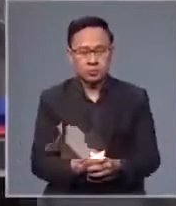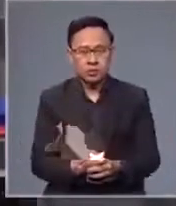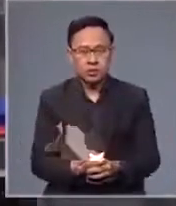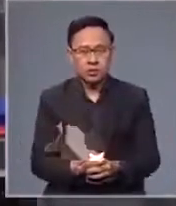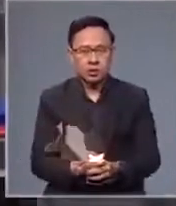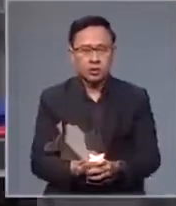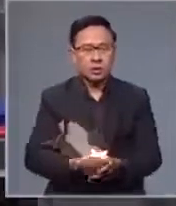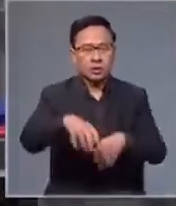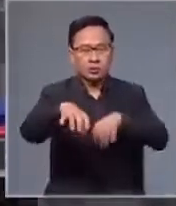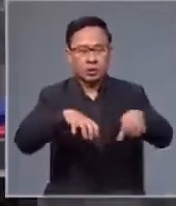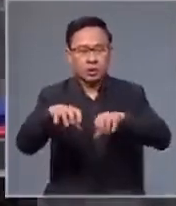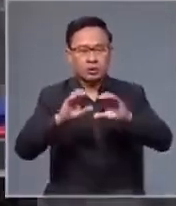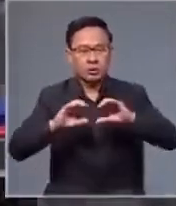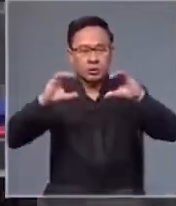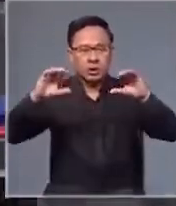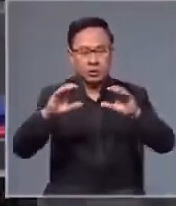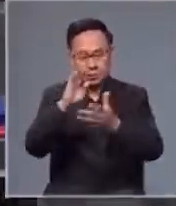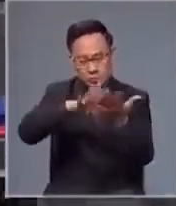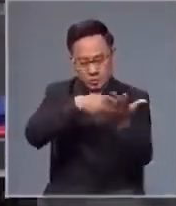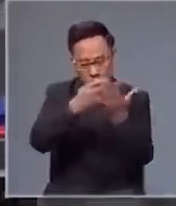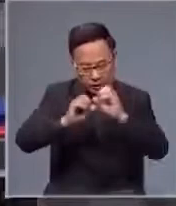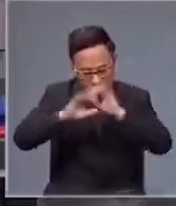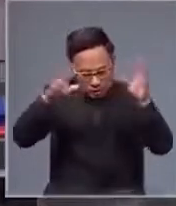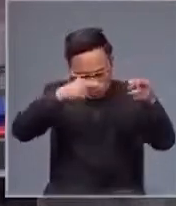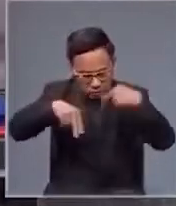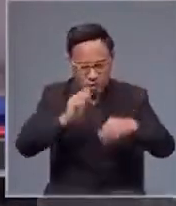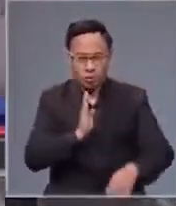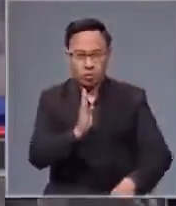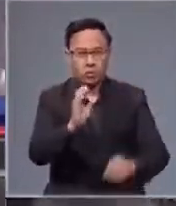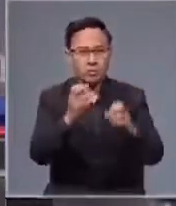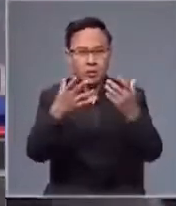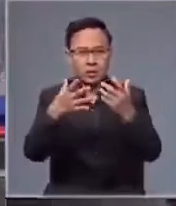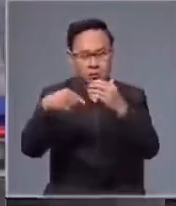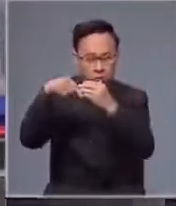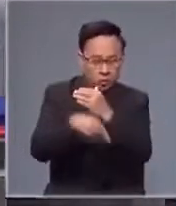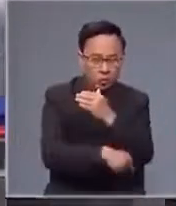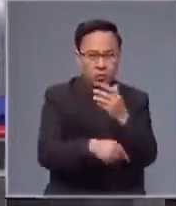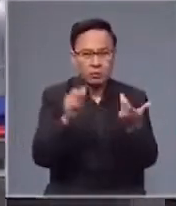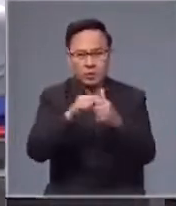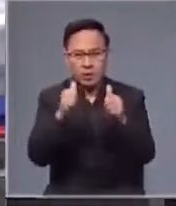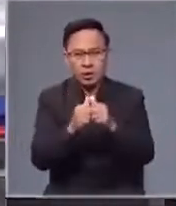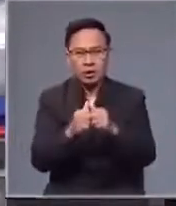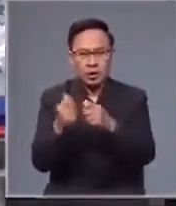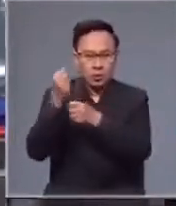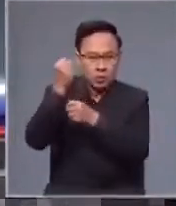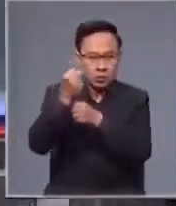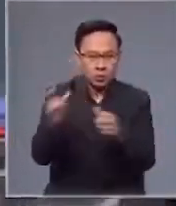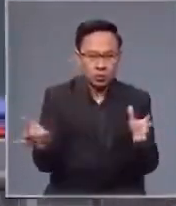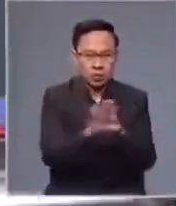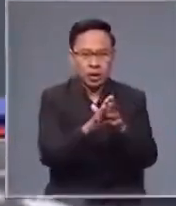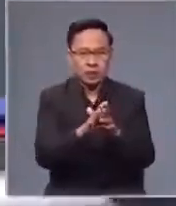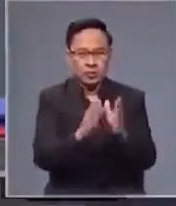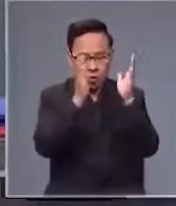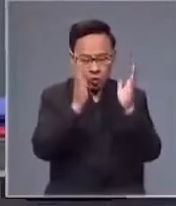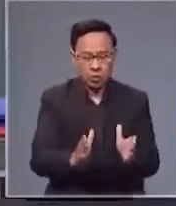การบริหารกิจการบ้านเมืองที่ไม่ชัดเจนโปร่งใสเกิดมีการประท้วงและพัฒนาขึ้นเป็นการปะทะกันของค